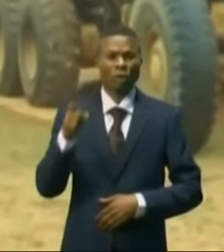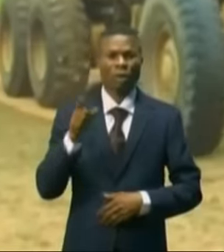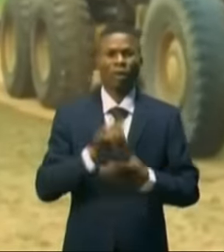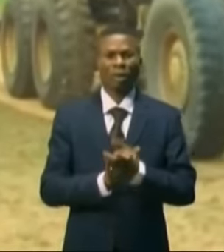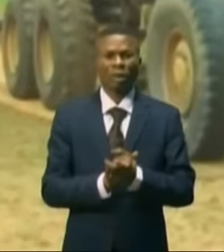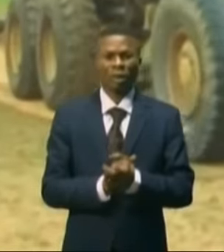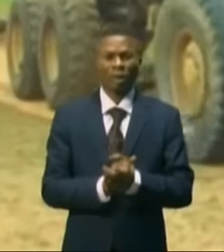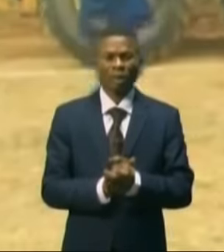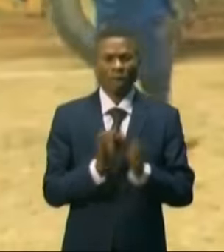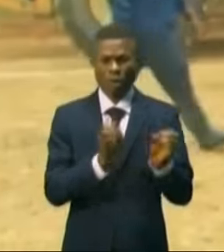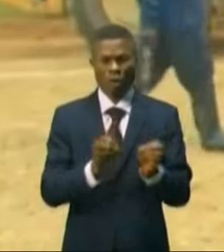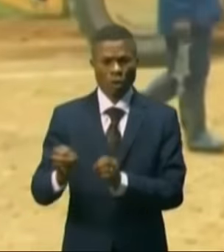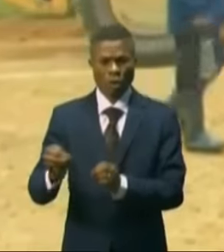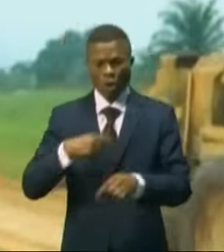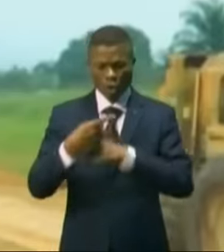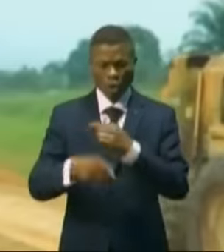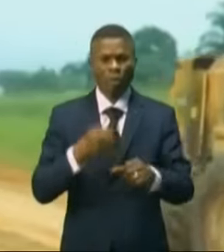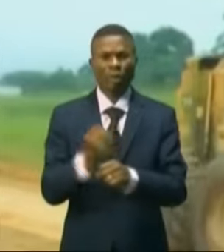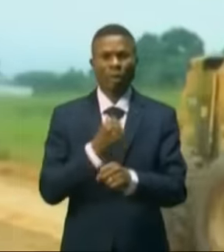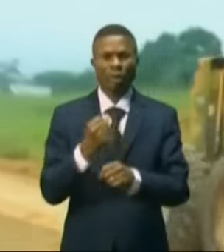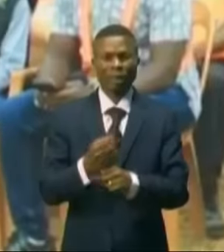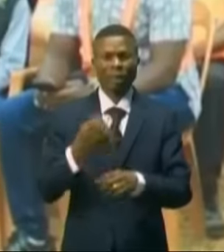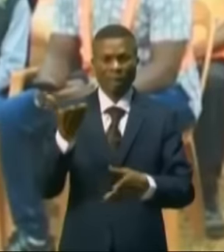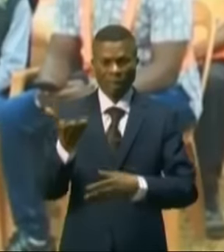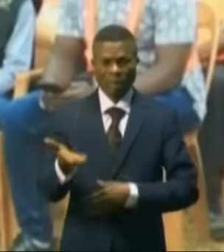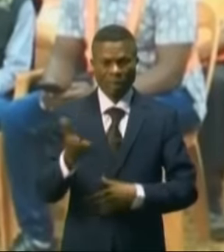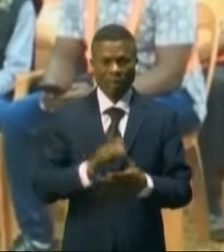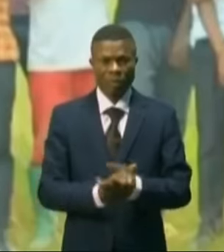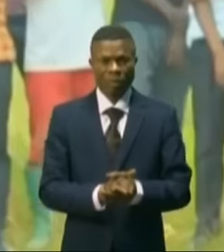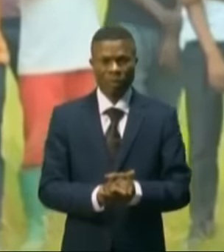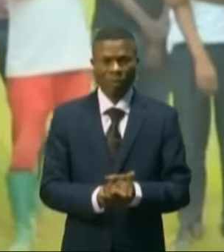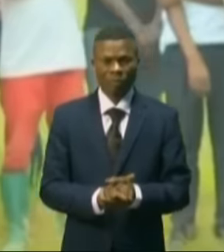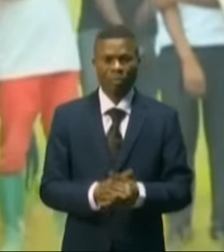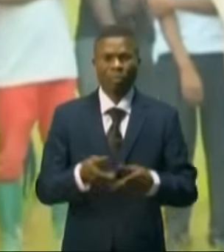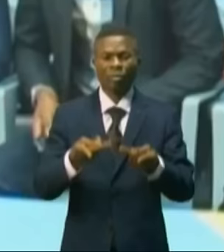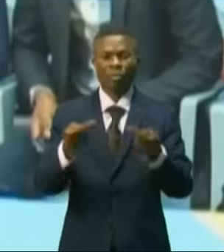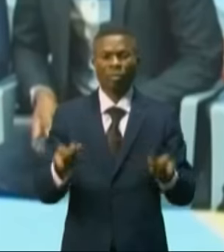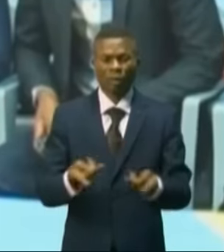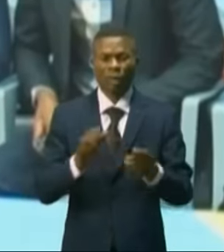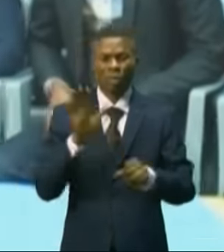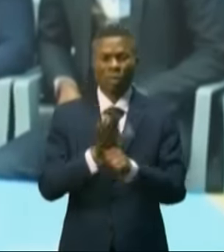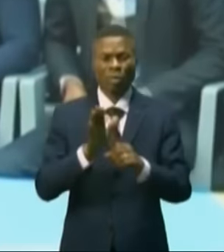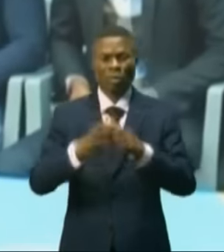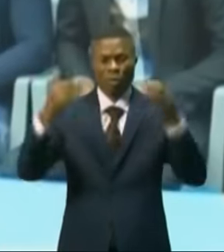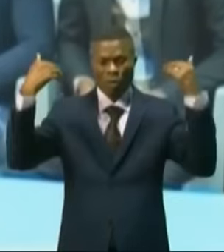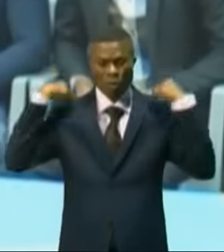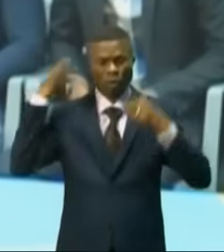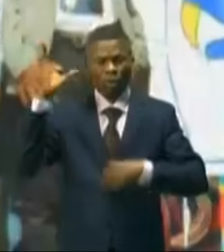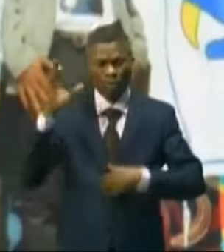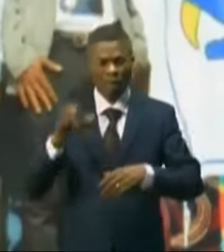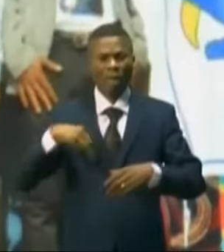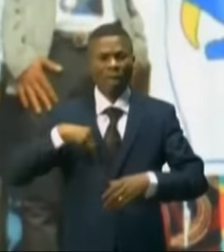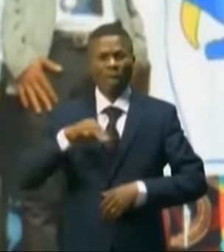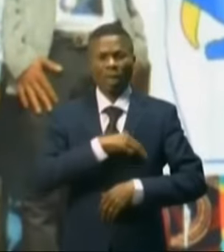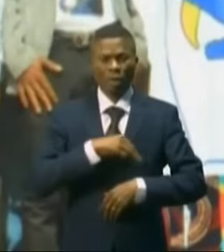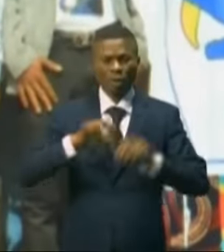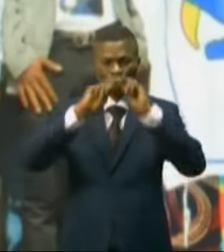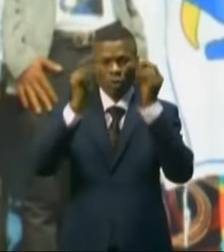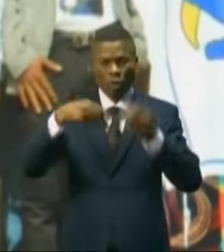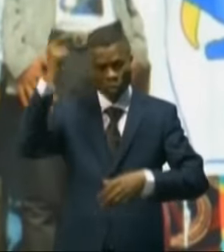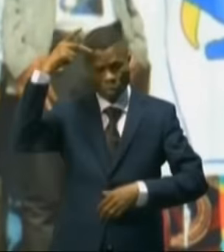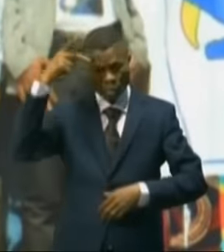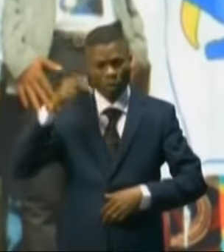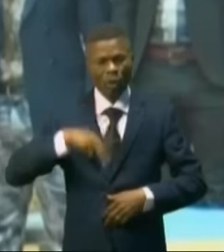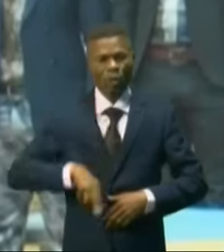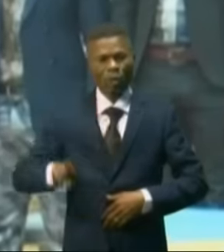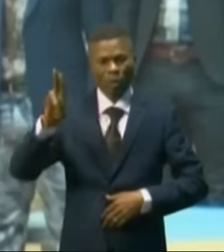qui a procédé au lancement officiel de ces travaux devant toutes les couches sociales, les autorités locales et les membres du parti présidentiel,